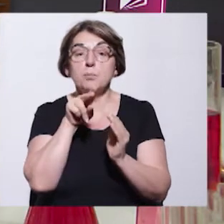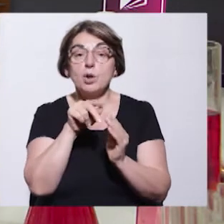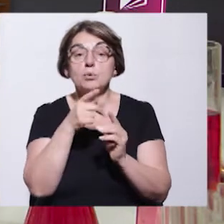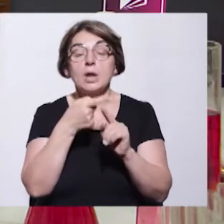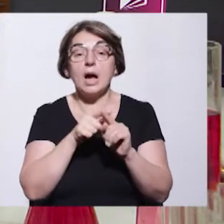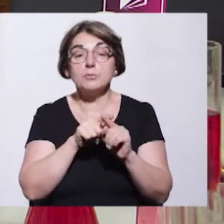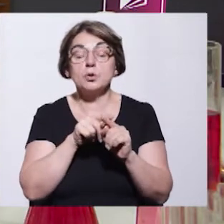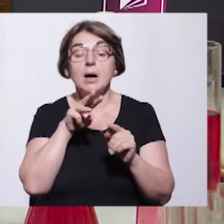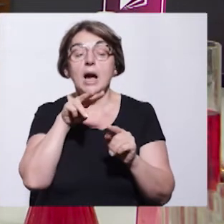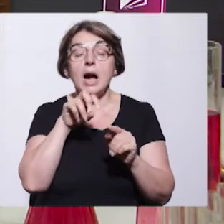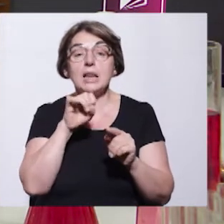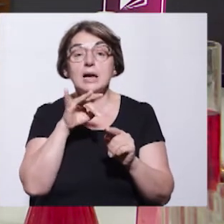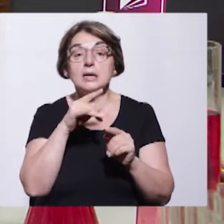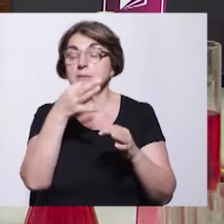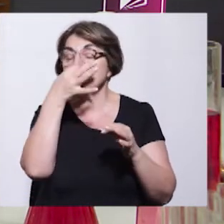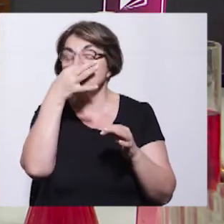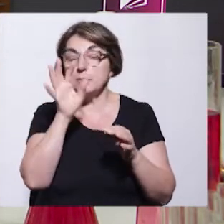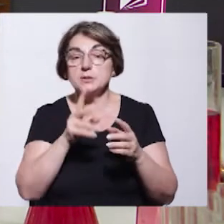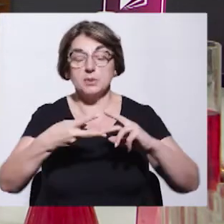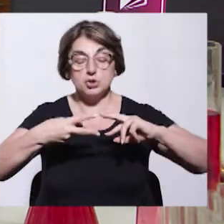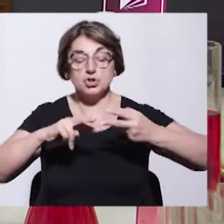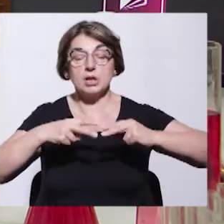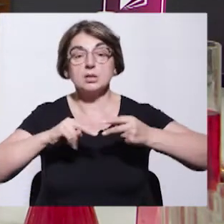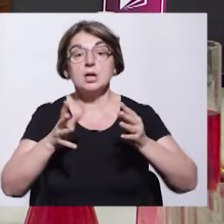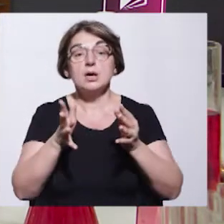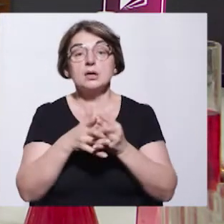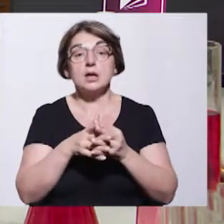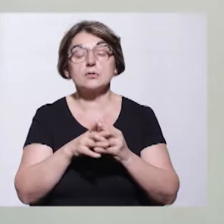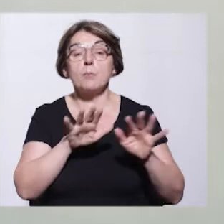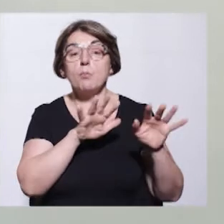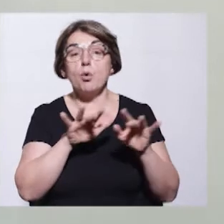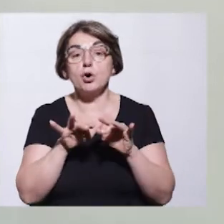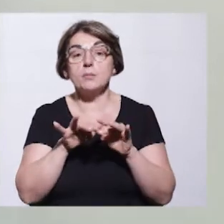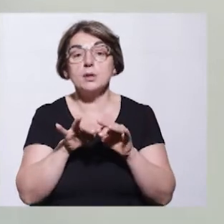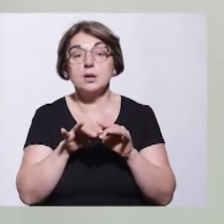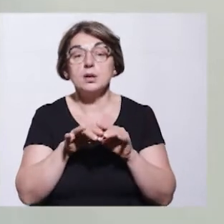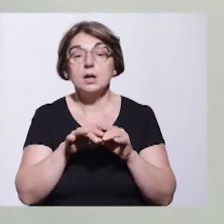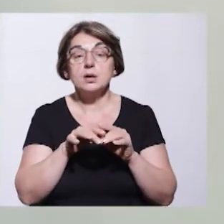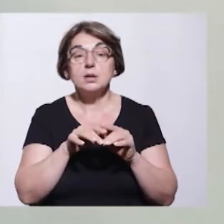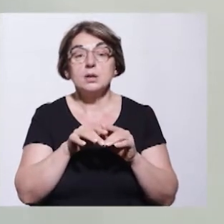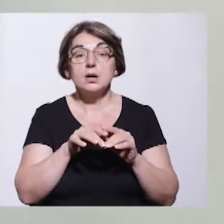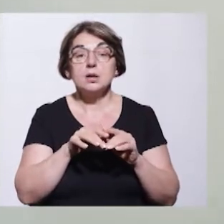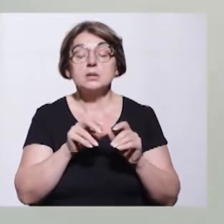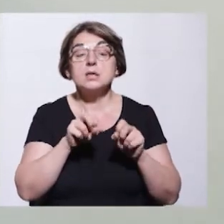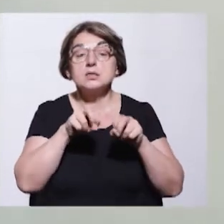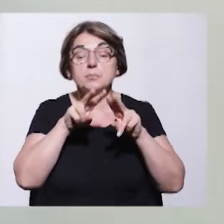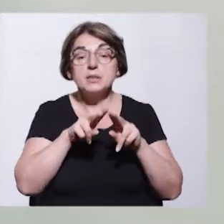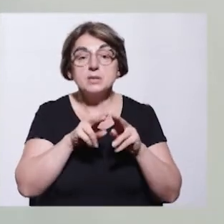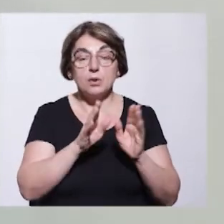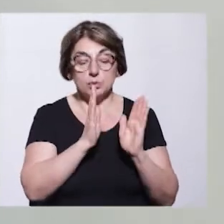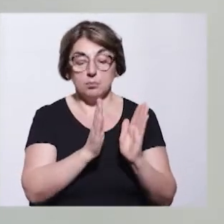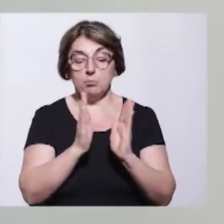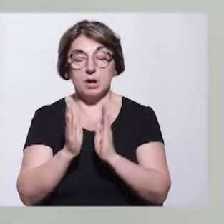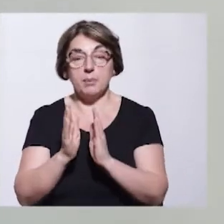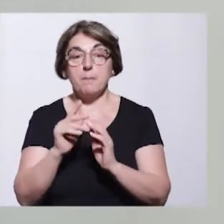ცირედ პოლარულია. ამიტომ ალკანებში ნებისმიერი ჩანაცვლების რეაქცია მიმდინარეობს